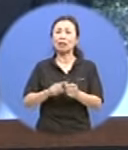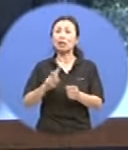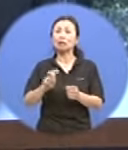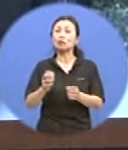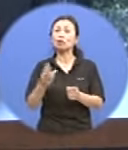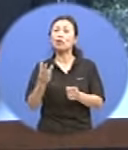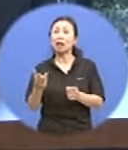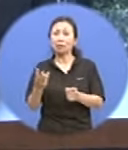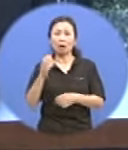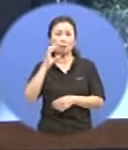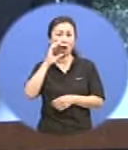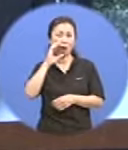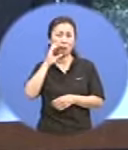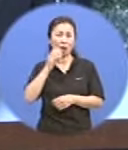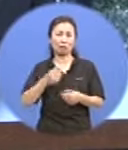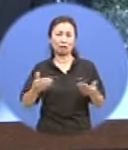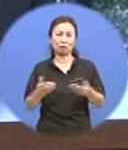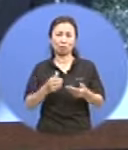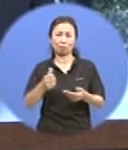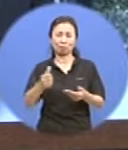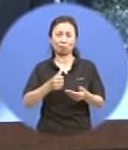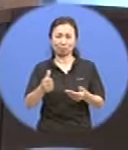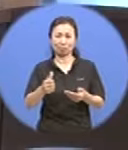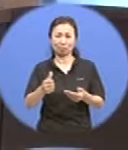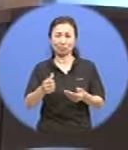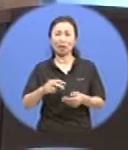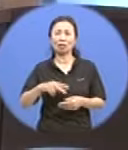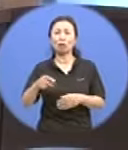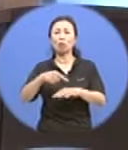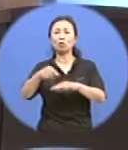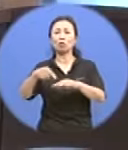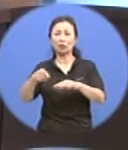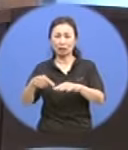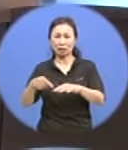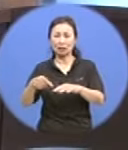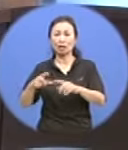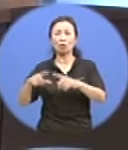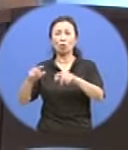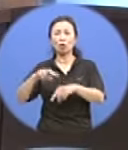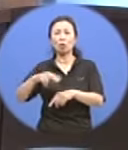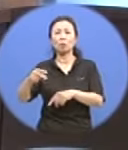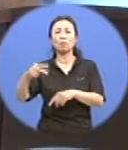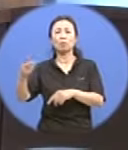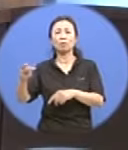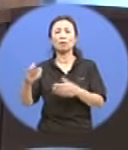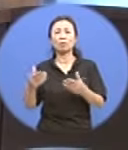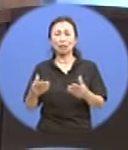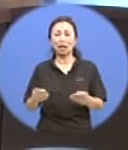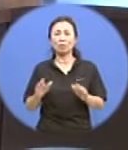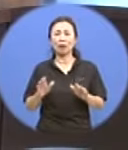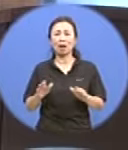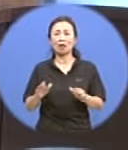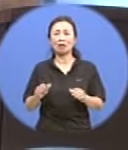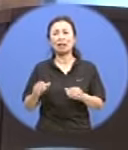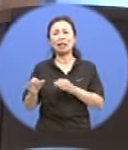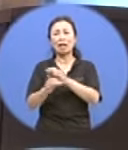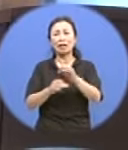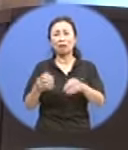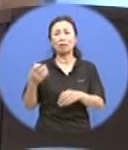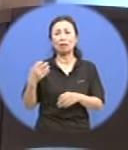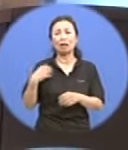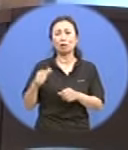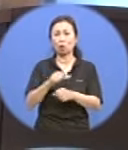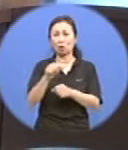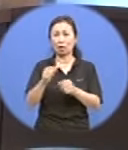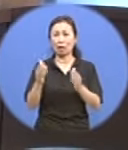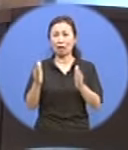栃木、東京といって、研究開発部門の副統括をやった後、今現職になってます。 花王での